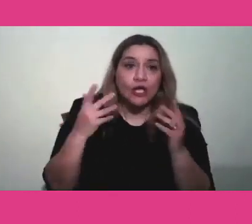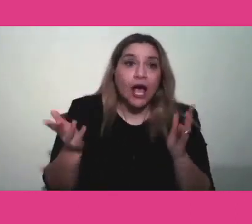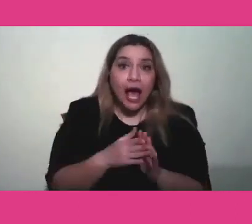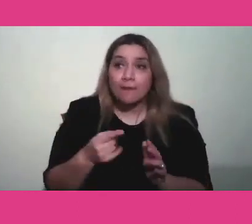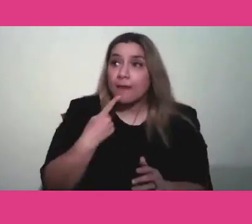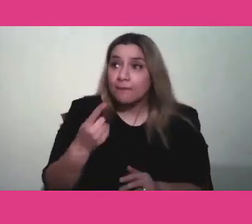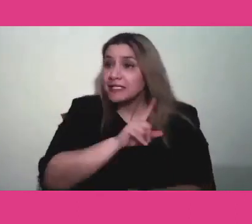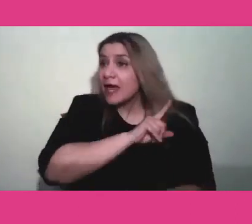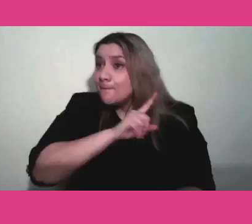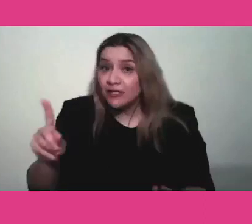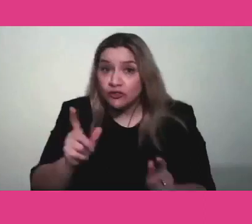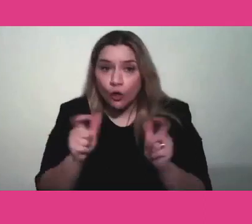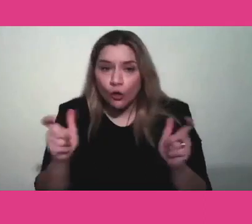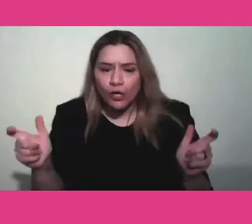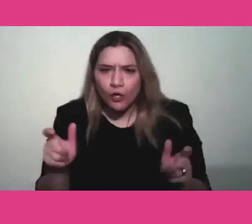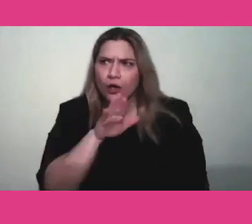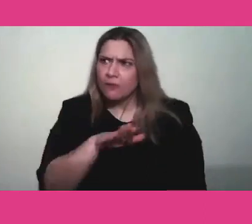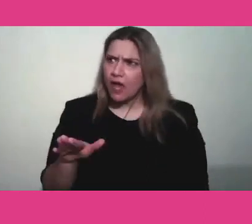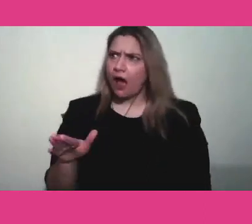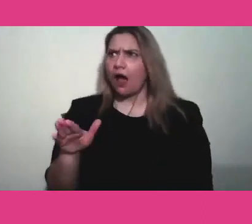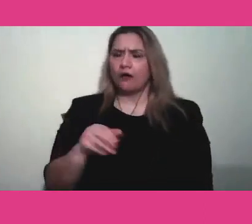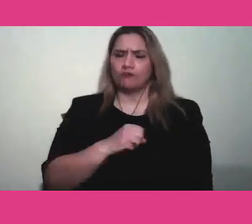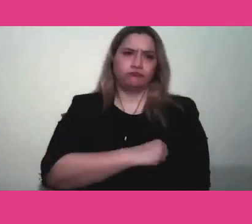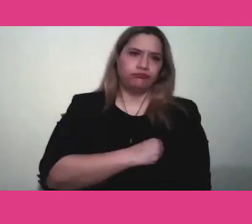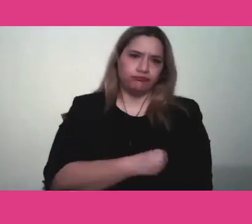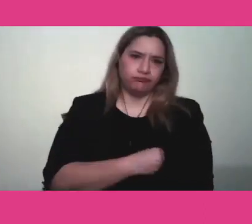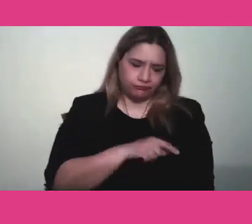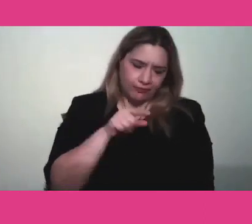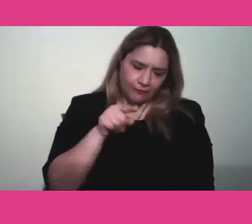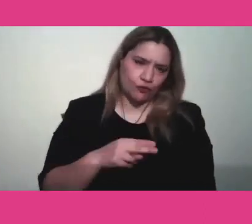θα στεναχωρηθούν. Σας ευχαριστώ πολύ.